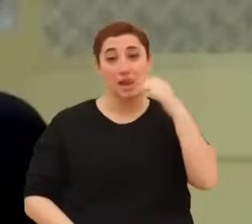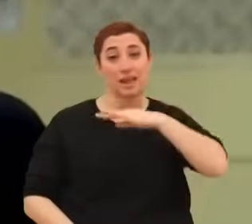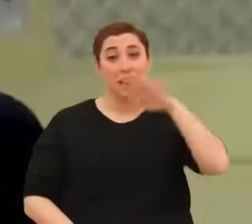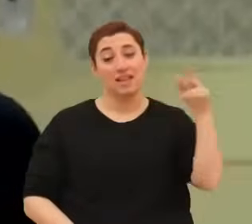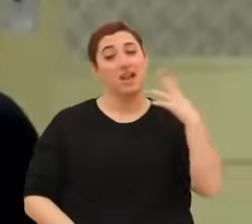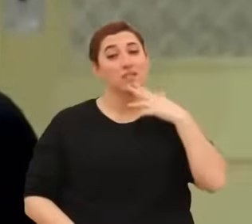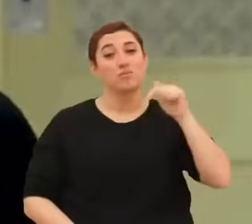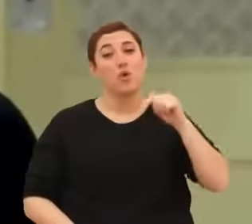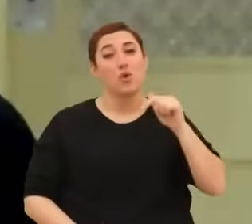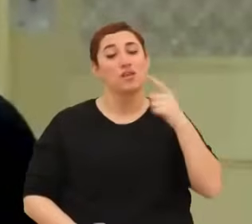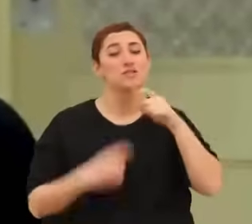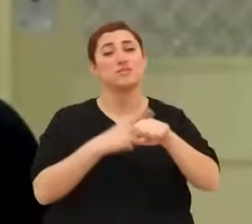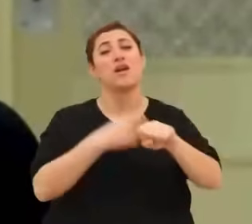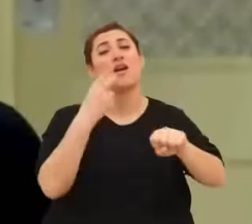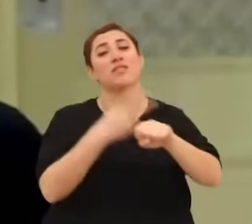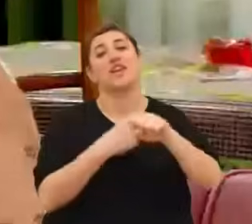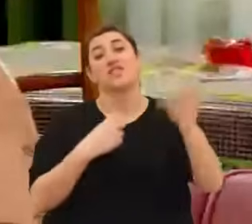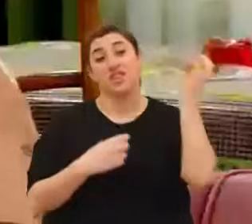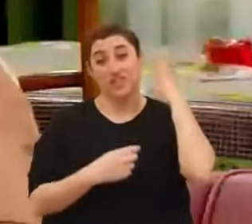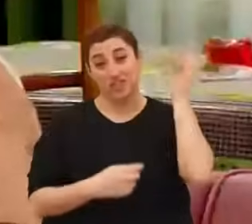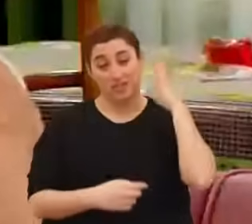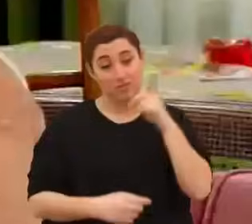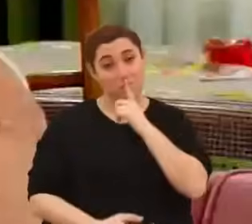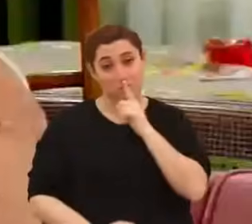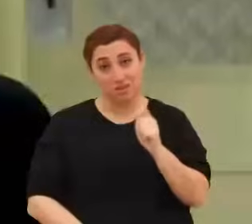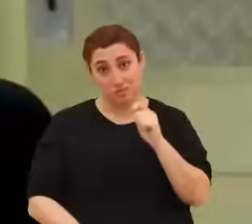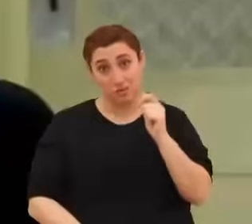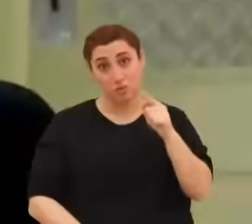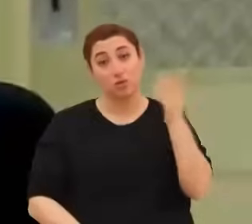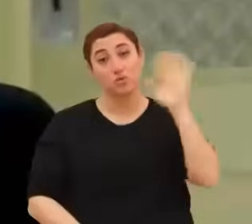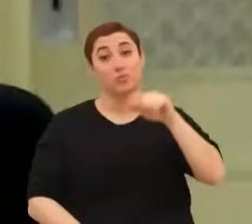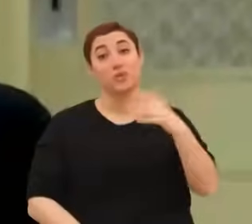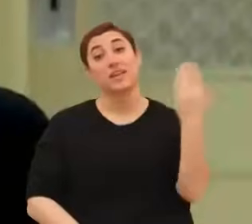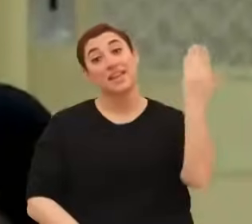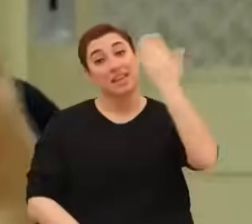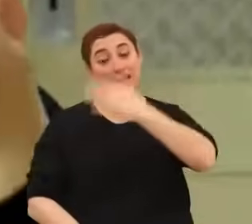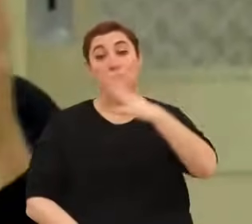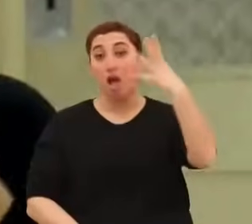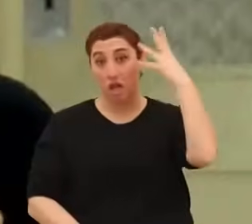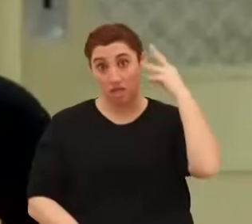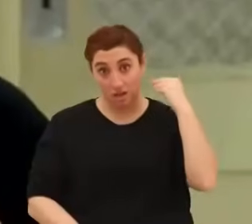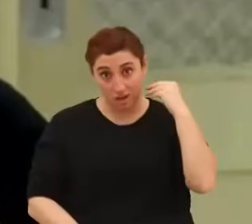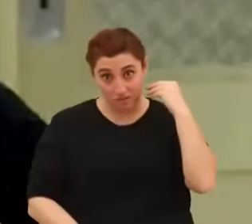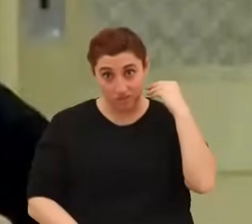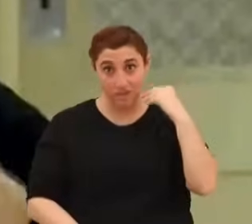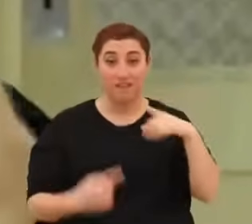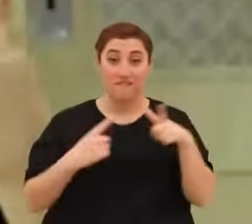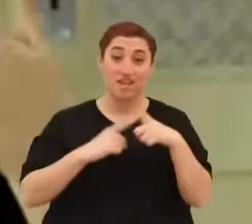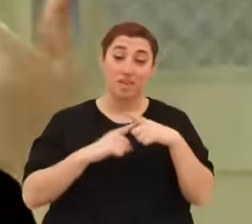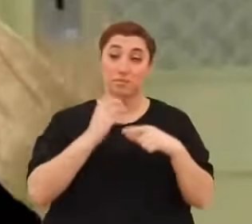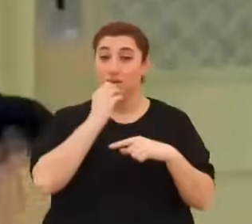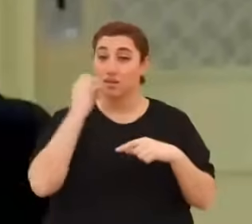Erkekler hanımlarını böyle saatlerce dinleyecekler de ondan sonra bunu gidip anlayacaklar ve